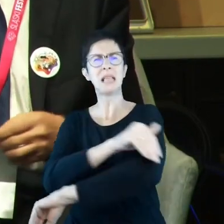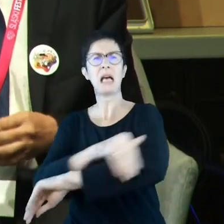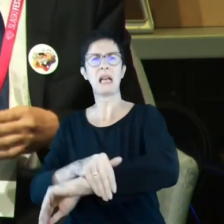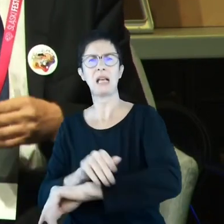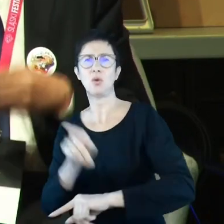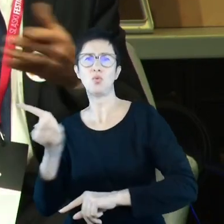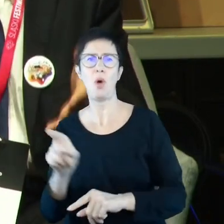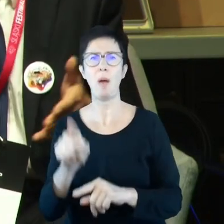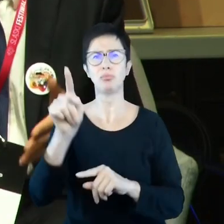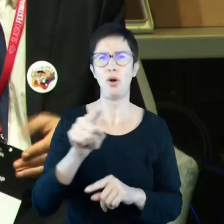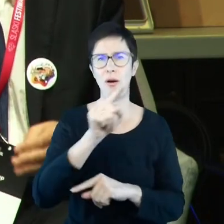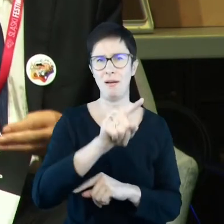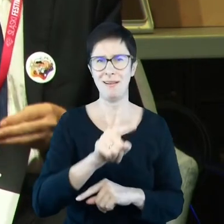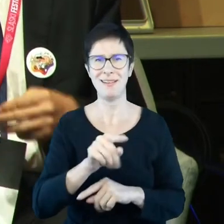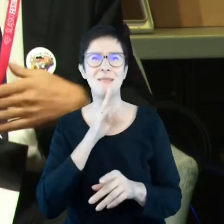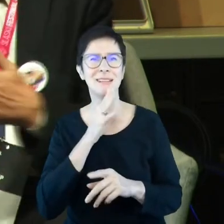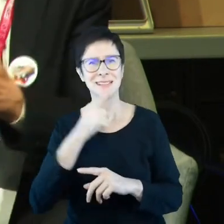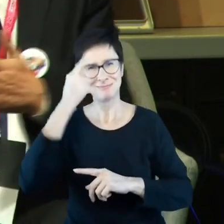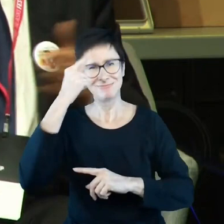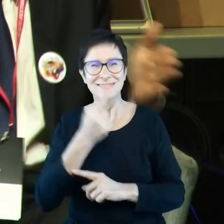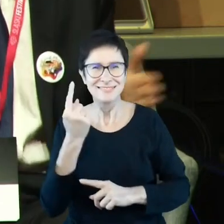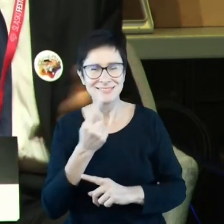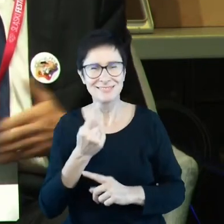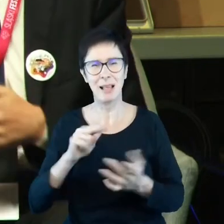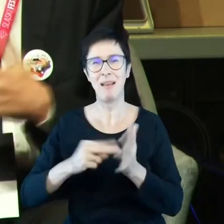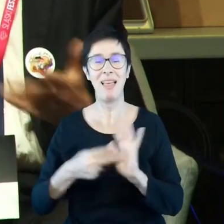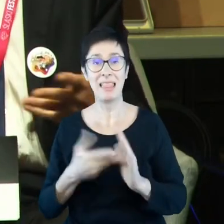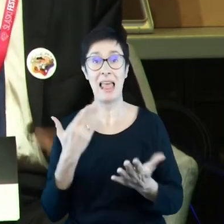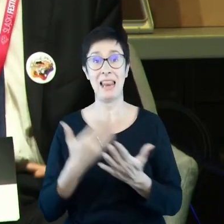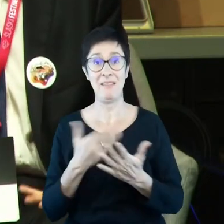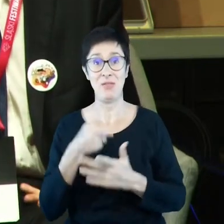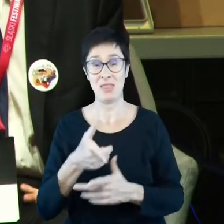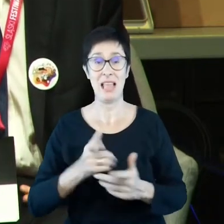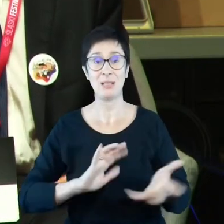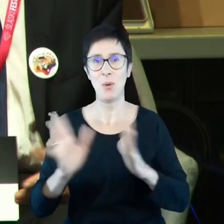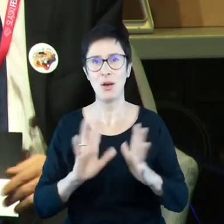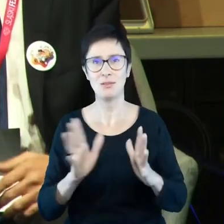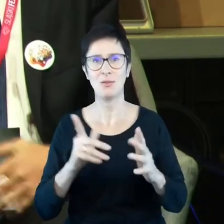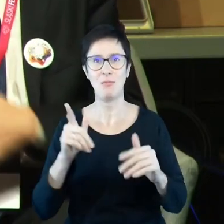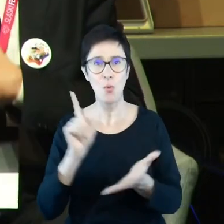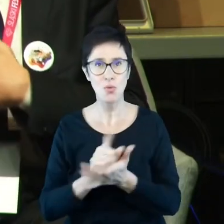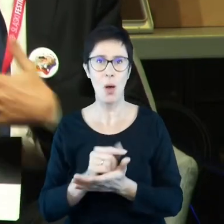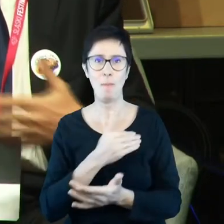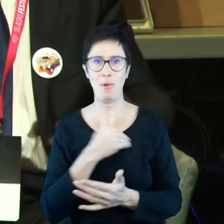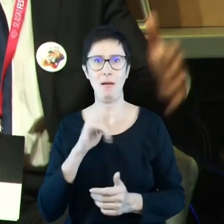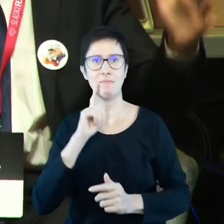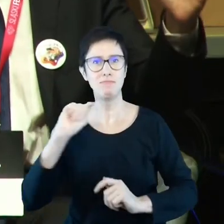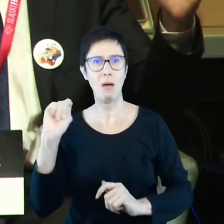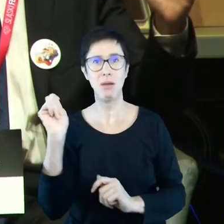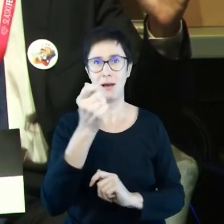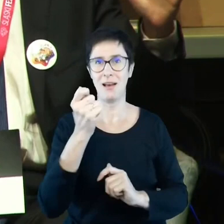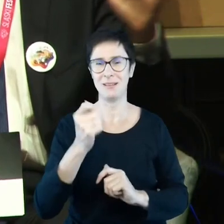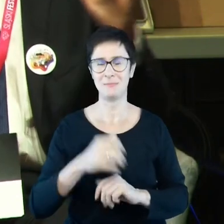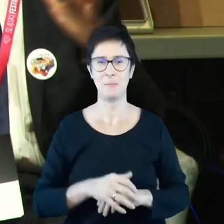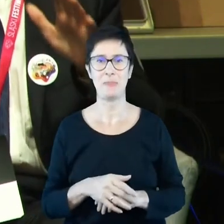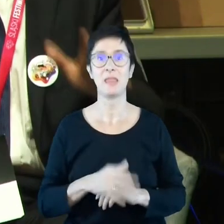Bornholmie czy Marienham w Finlandii. I nagle w ten sposób zaczęliśmy zwiedzać świat. Potem to już był otwarty